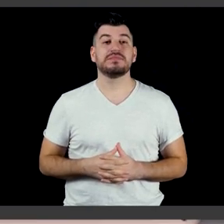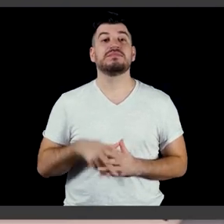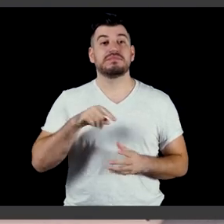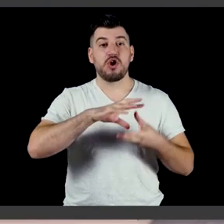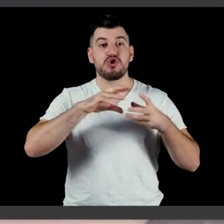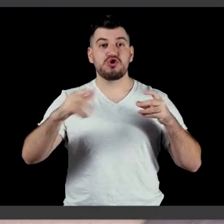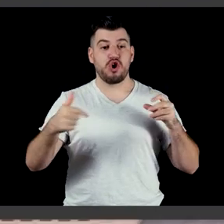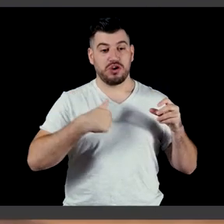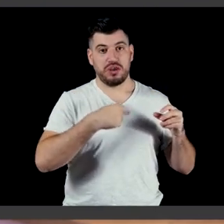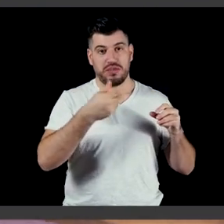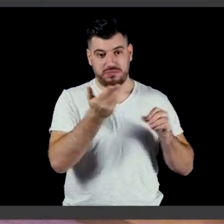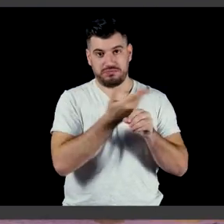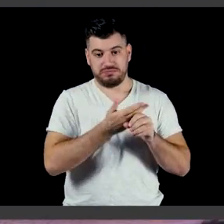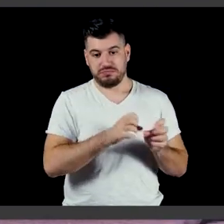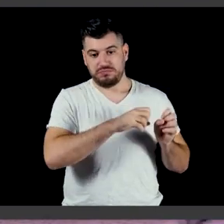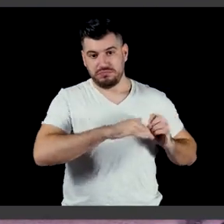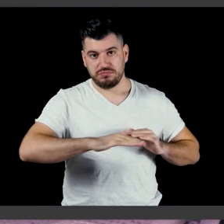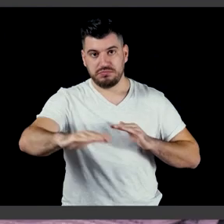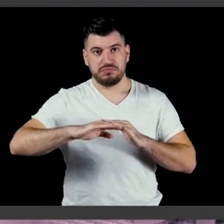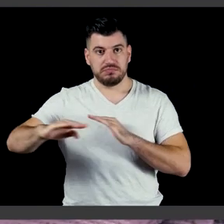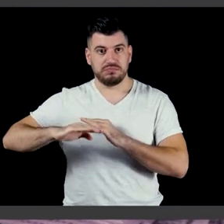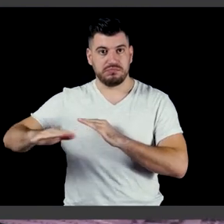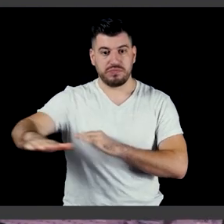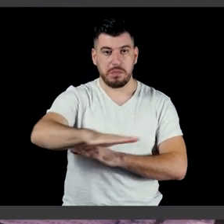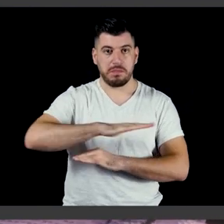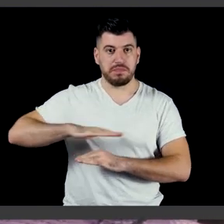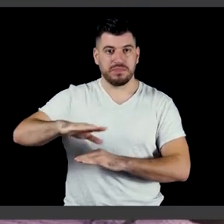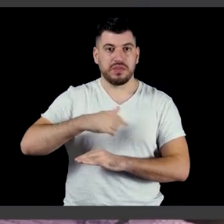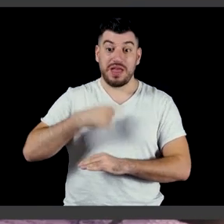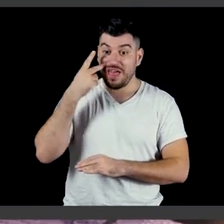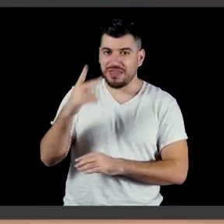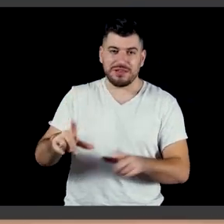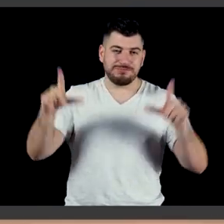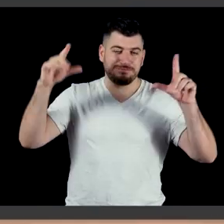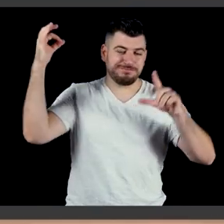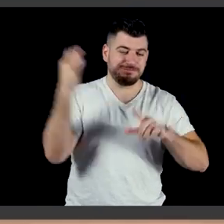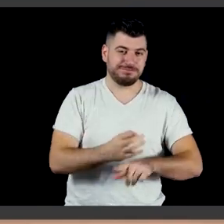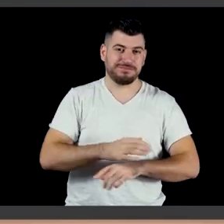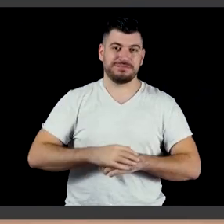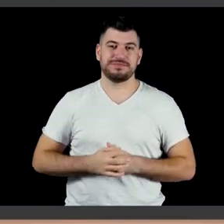Ρίχνουμε το κολοκύθι μας. Ξανά το κολοκύθι να πάει παντού. Κοιτάξτε τι ωραίο που έχει γίνει.